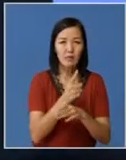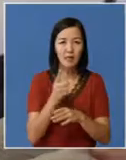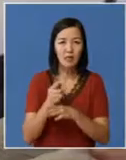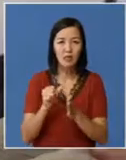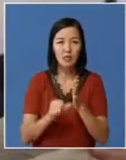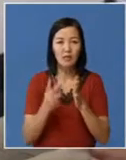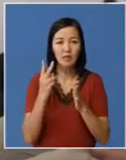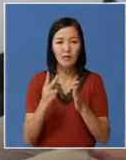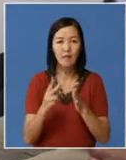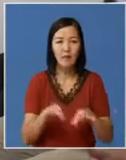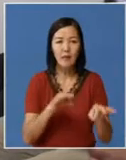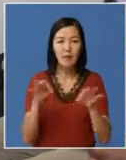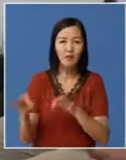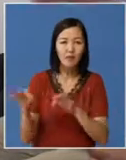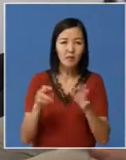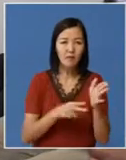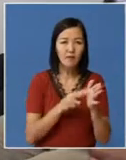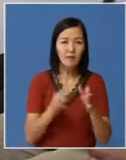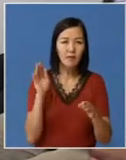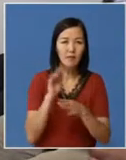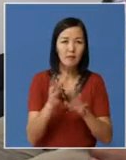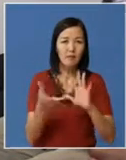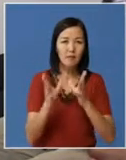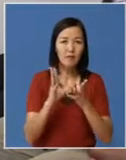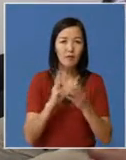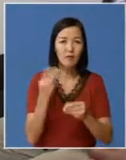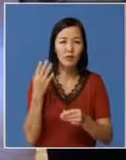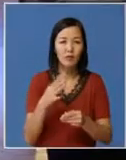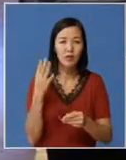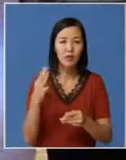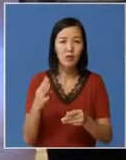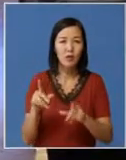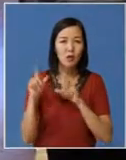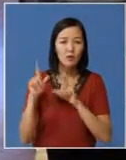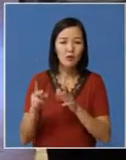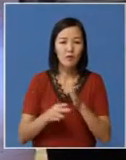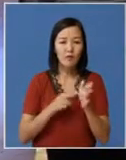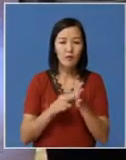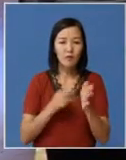62 единиц подвижного состава. Добавим, всего по области курсируют 34 грузовых поезда.